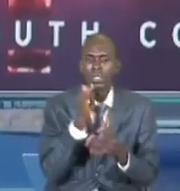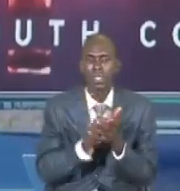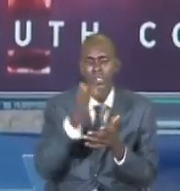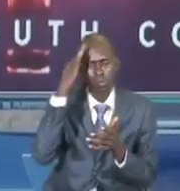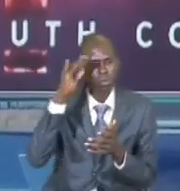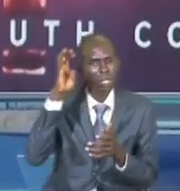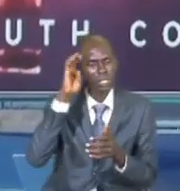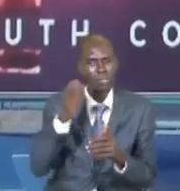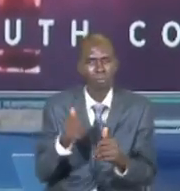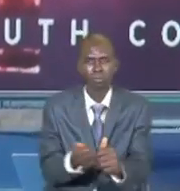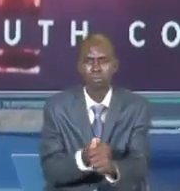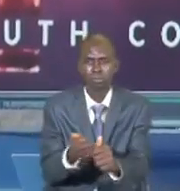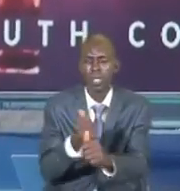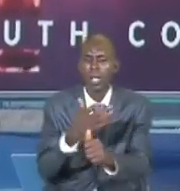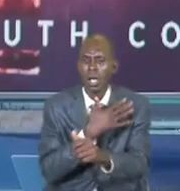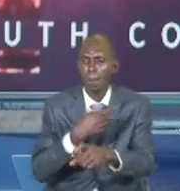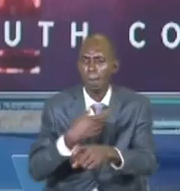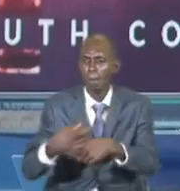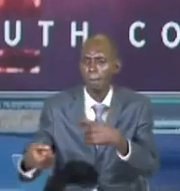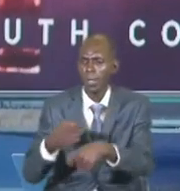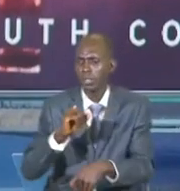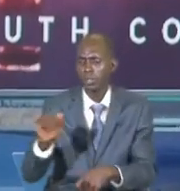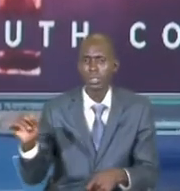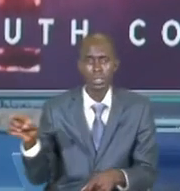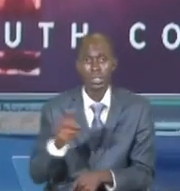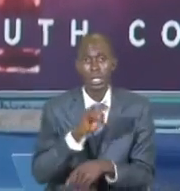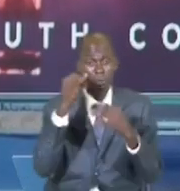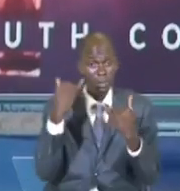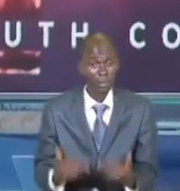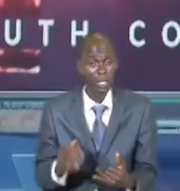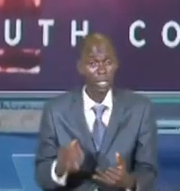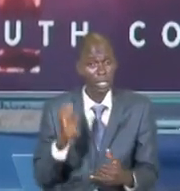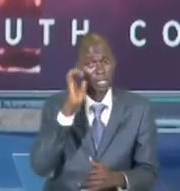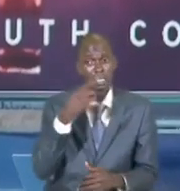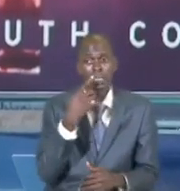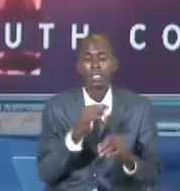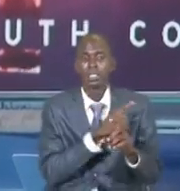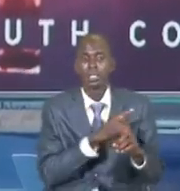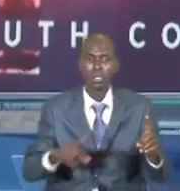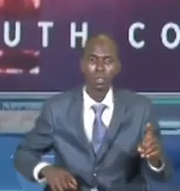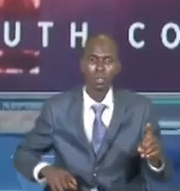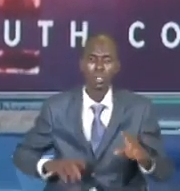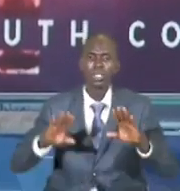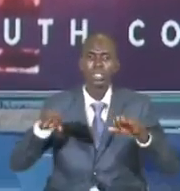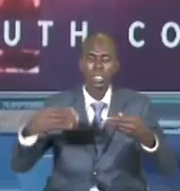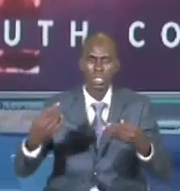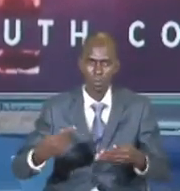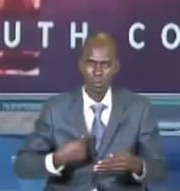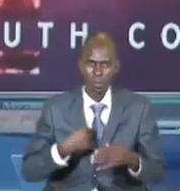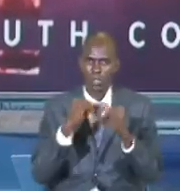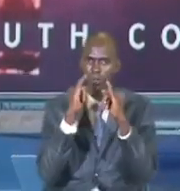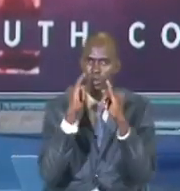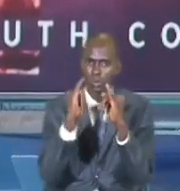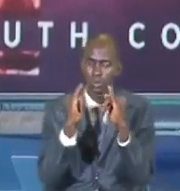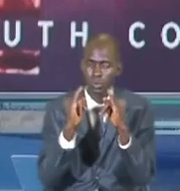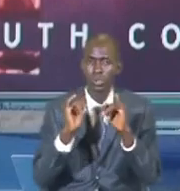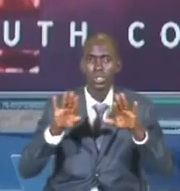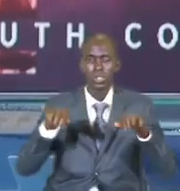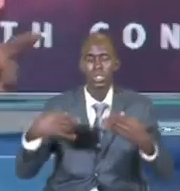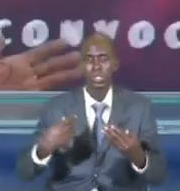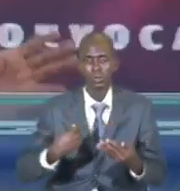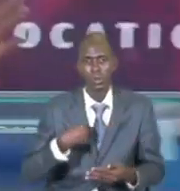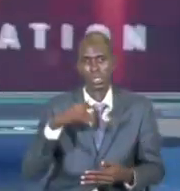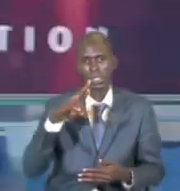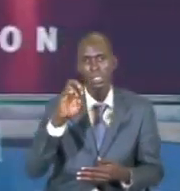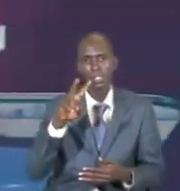a, onye nwe anyị enyewo m ntụziaka, onyewo m mkpughe, onyewo m amamihe. Ọ